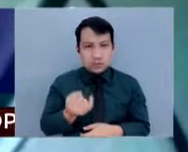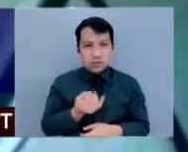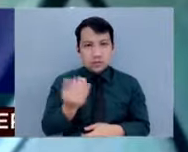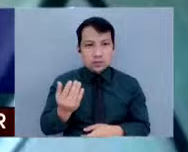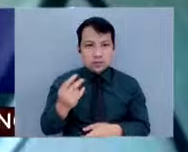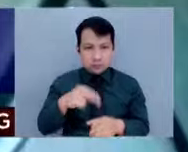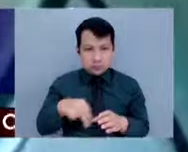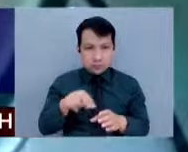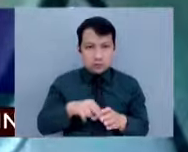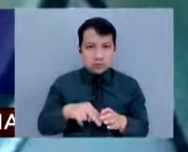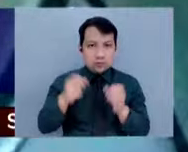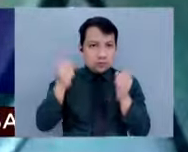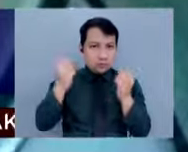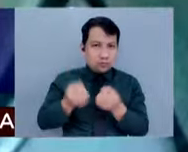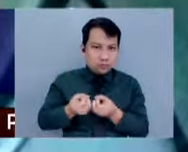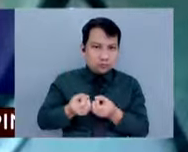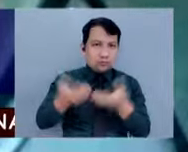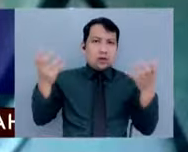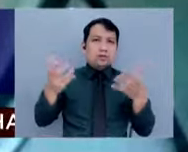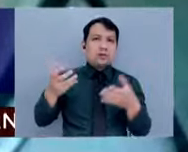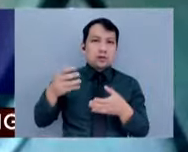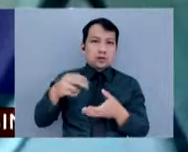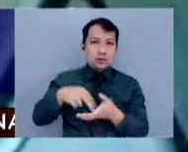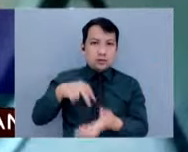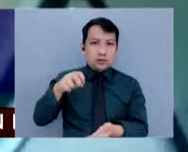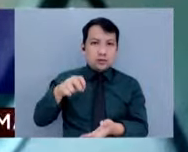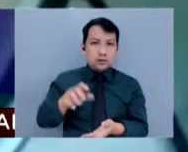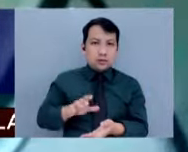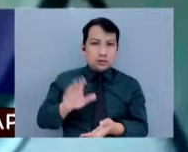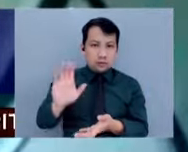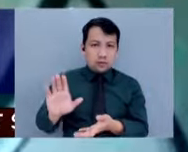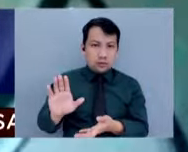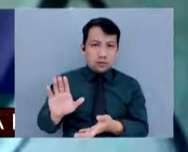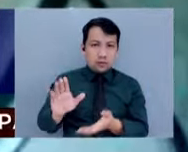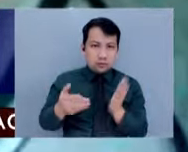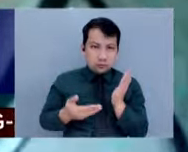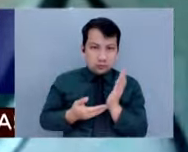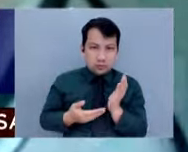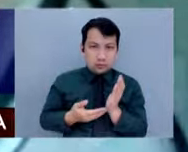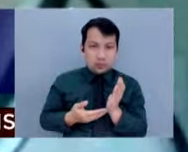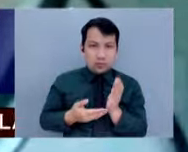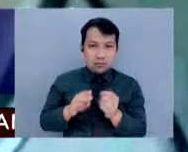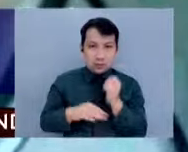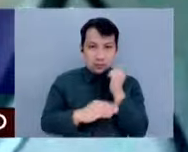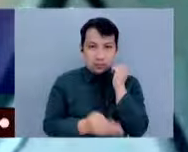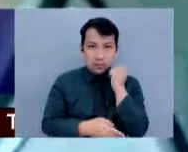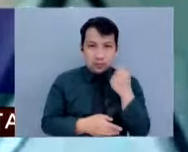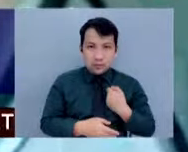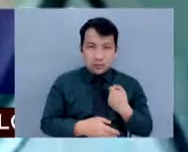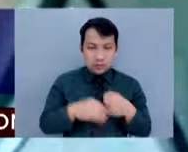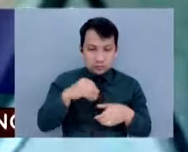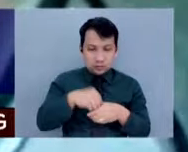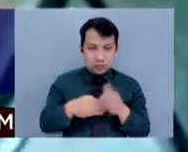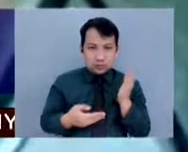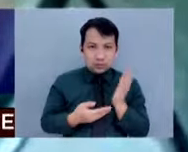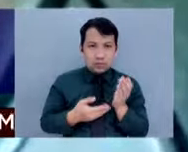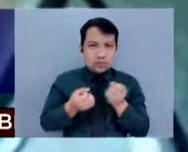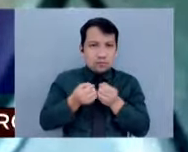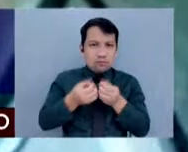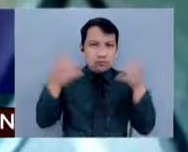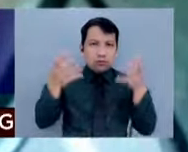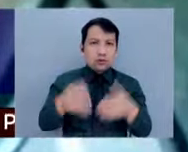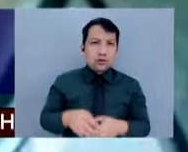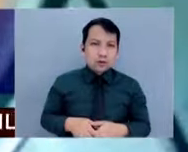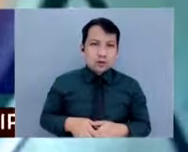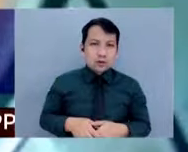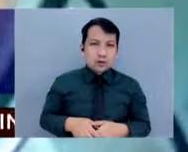bigla na lang tumayo ang isang lalaki dahil nag-apoy na ang kanyang bag. Laman ng bag ang kanyang power bank na biglang kumutok. Nagpanik